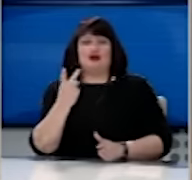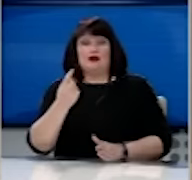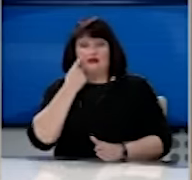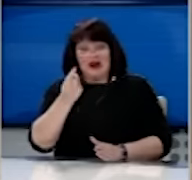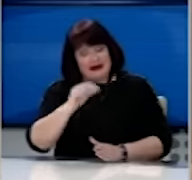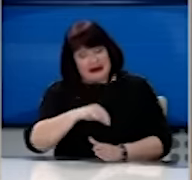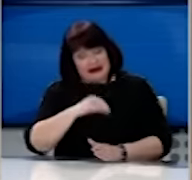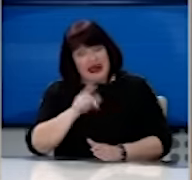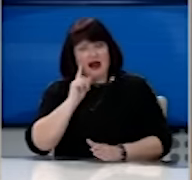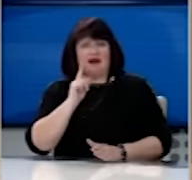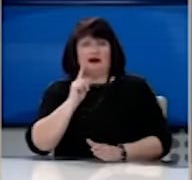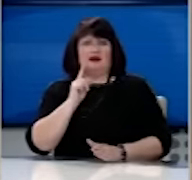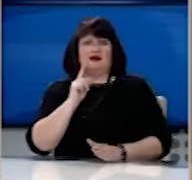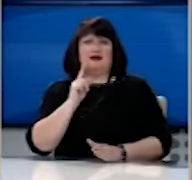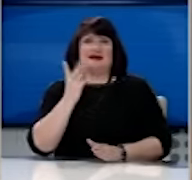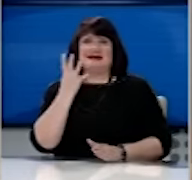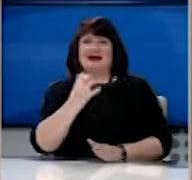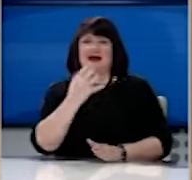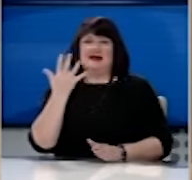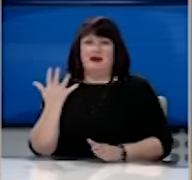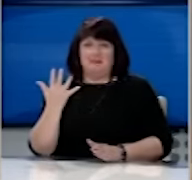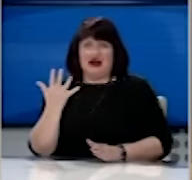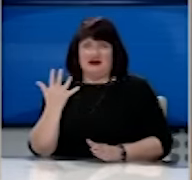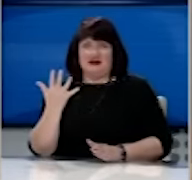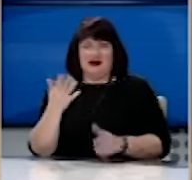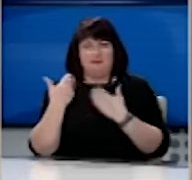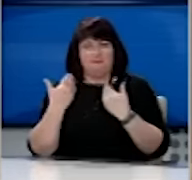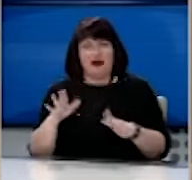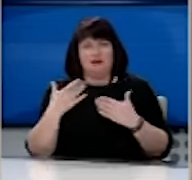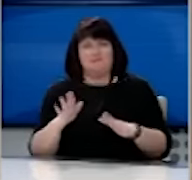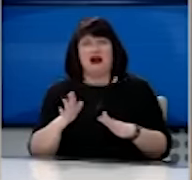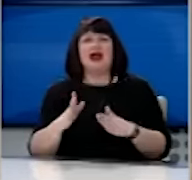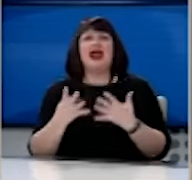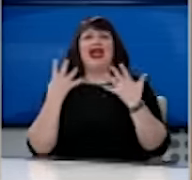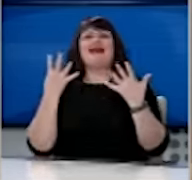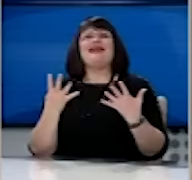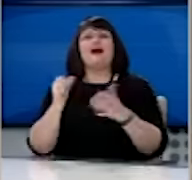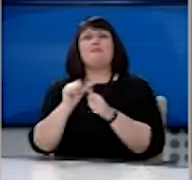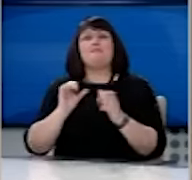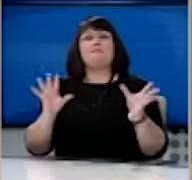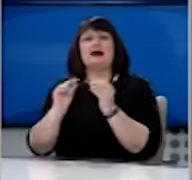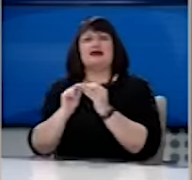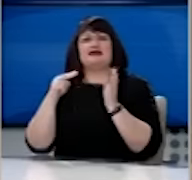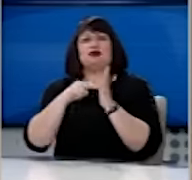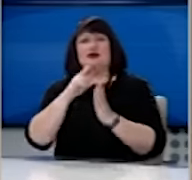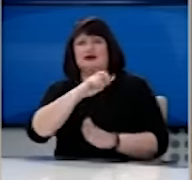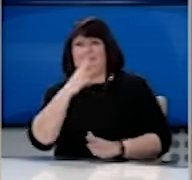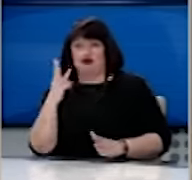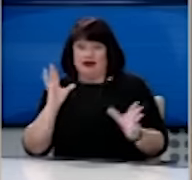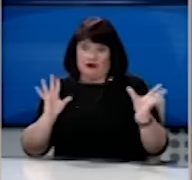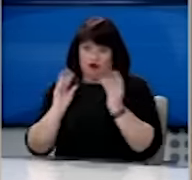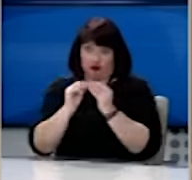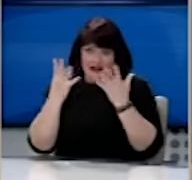κέρδη που ανακοίνωσαν 45 από αυτές για το 9 μηνό του 2023, τα